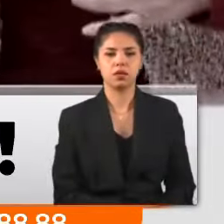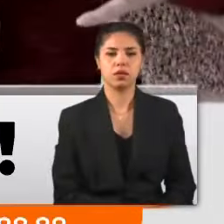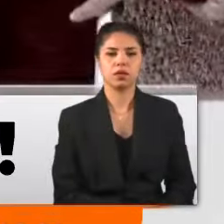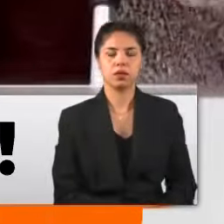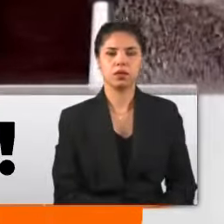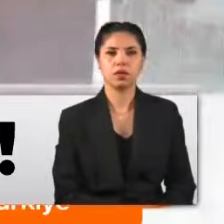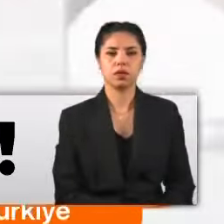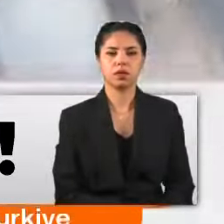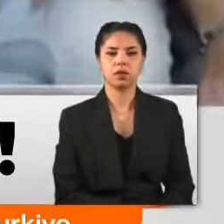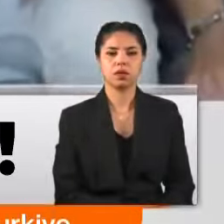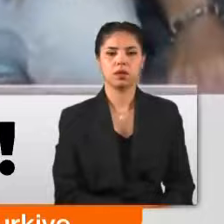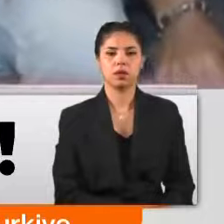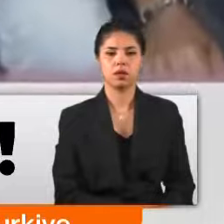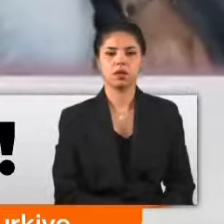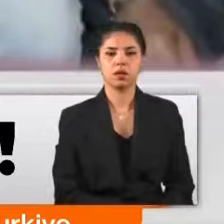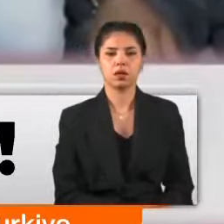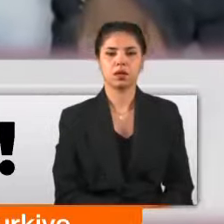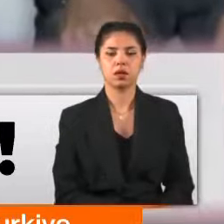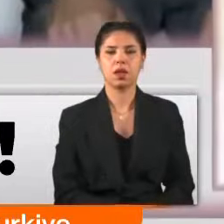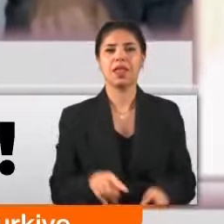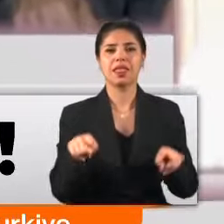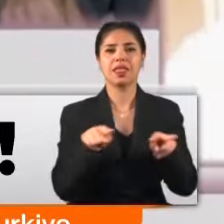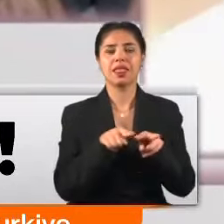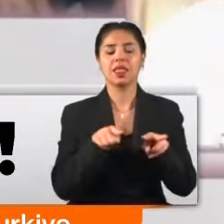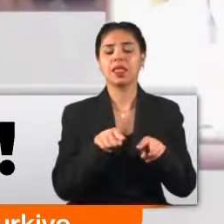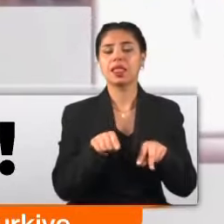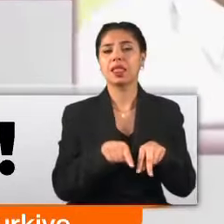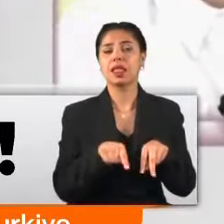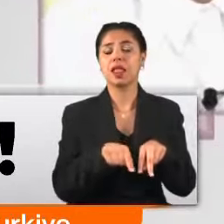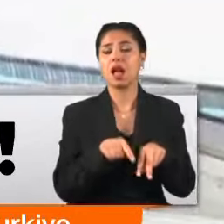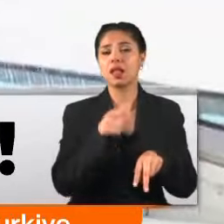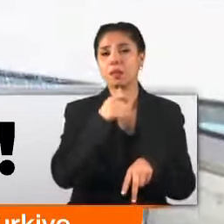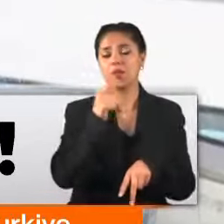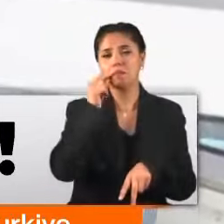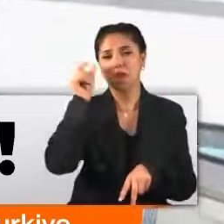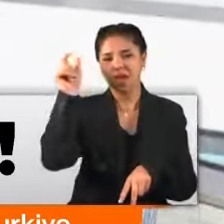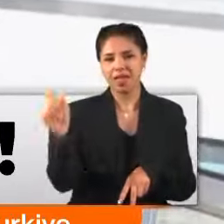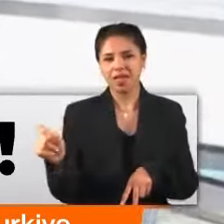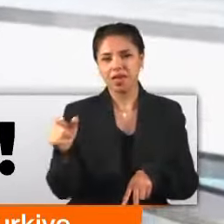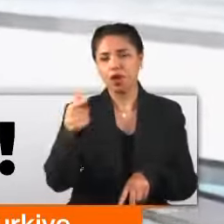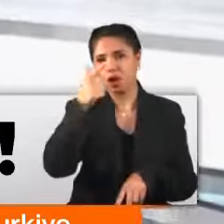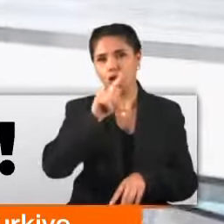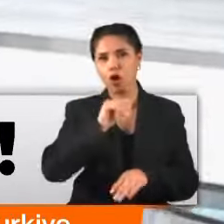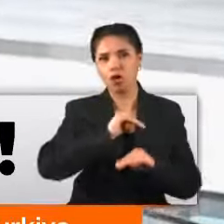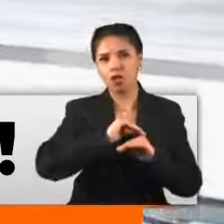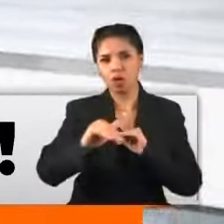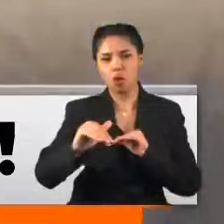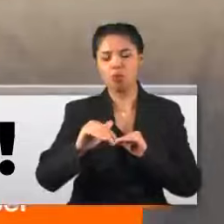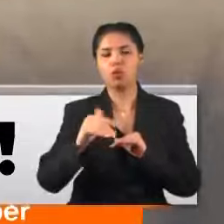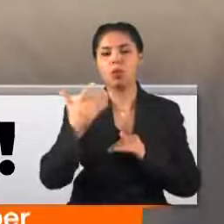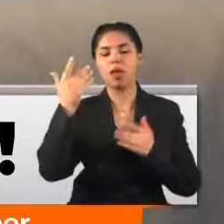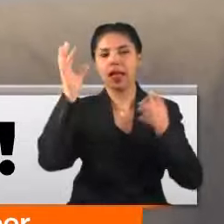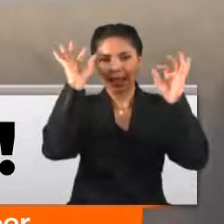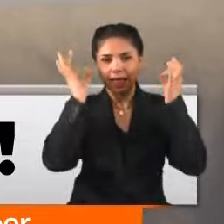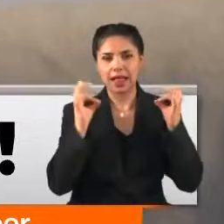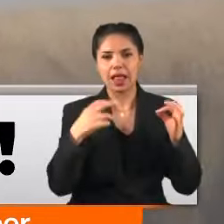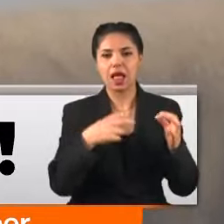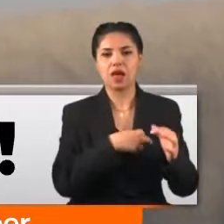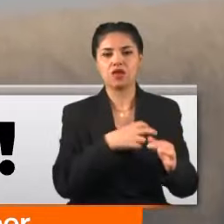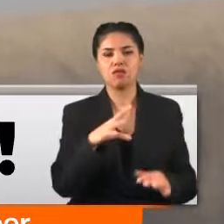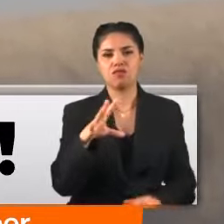köylüleri gelininle ilişkisi var diye konuşuyorlar. Olayın gerçek yüzü ise bambaşka çıktı. Kayınpeder